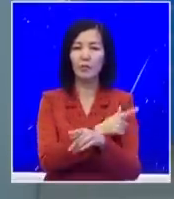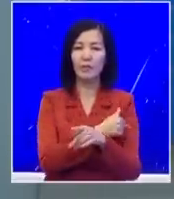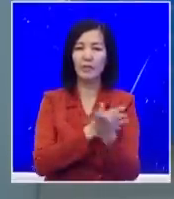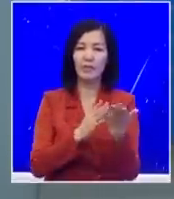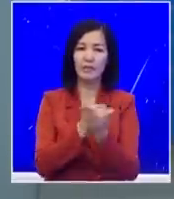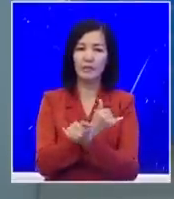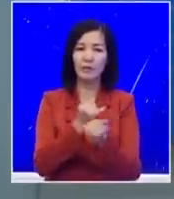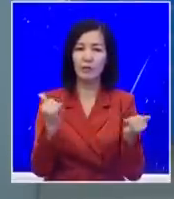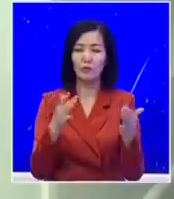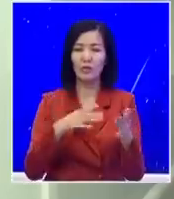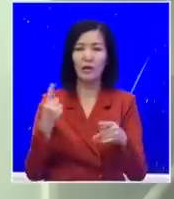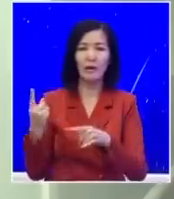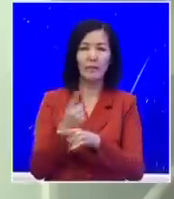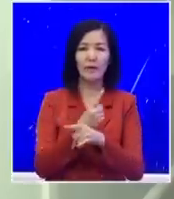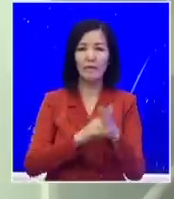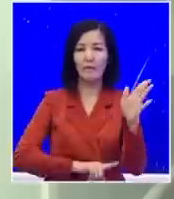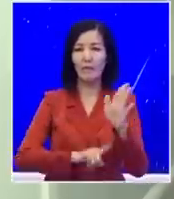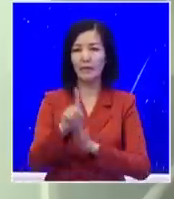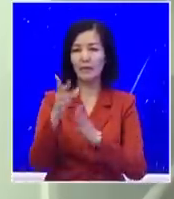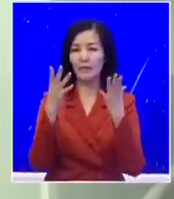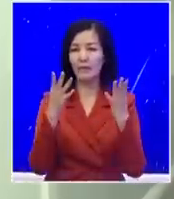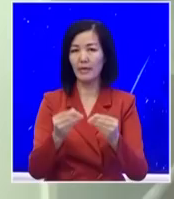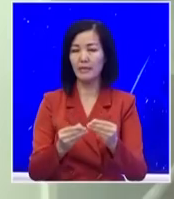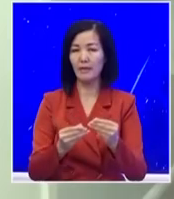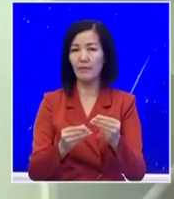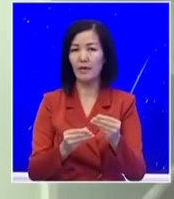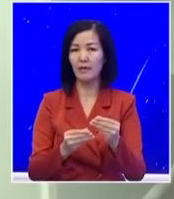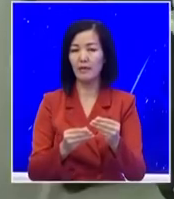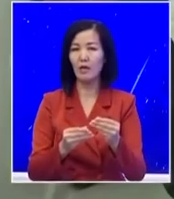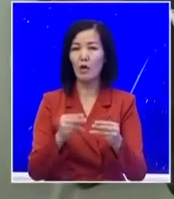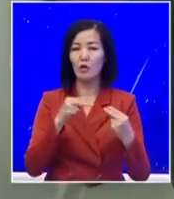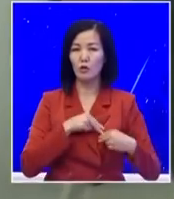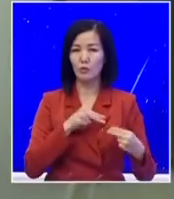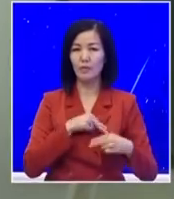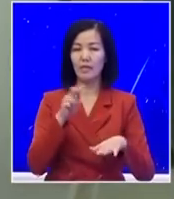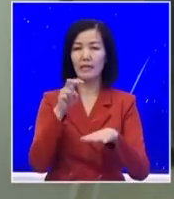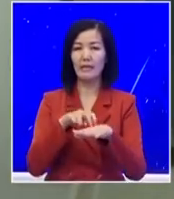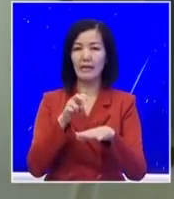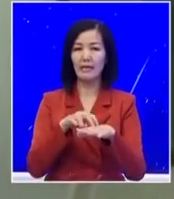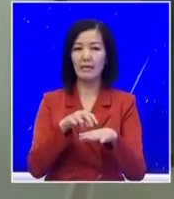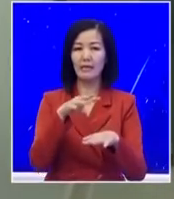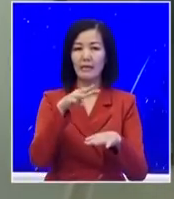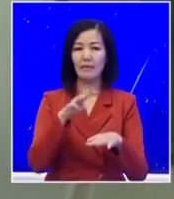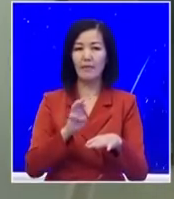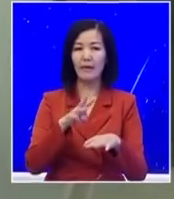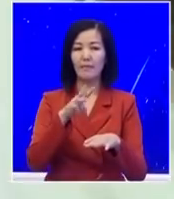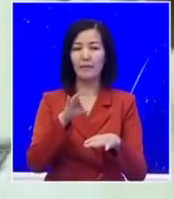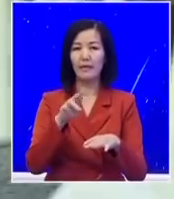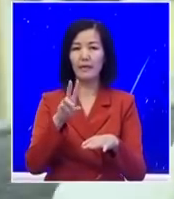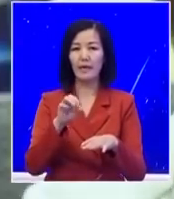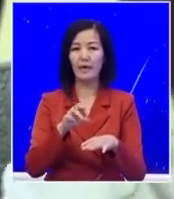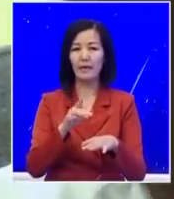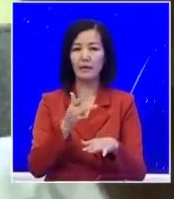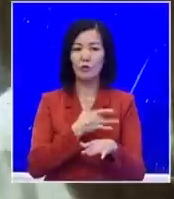қызмет көрсетілді. Алғашқы күннен бастап мұнда жұмыс істейтін тәжірибелі дәрігерлер арасында Мәмия Исмаилова да бар.